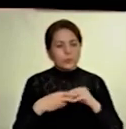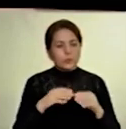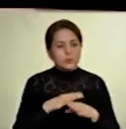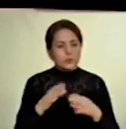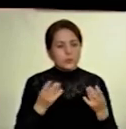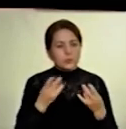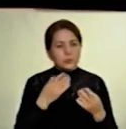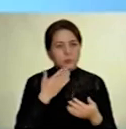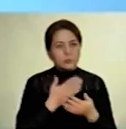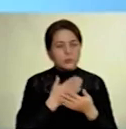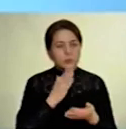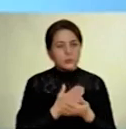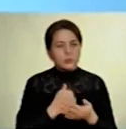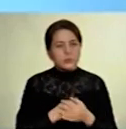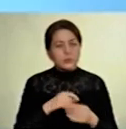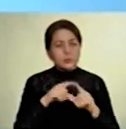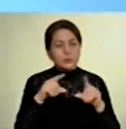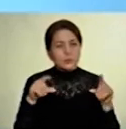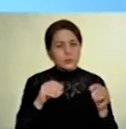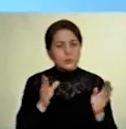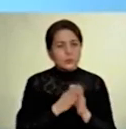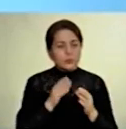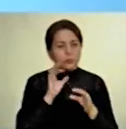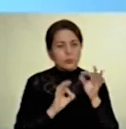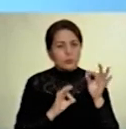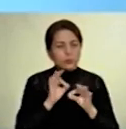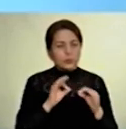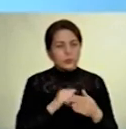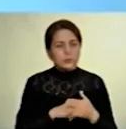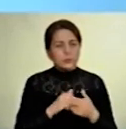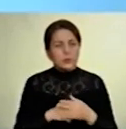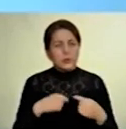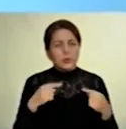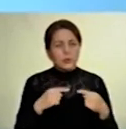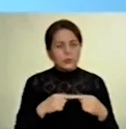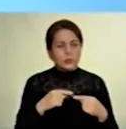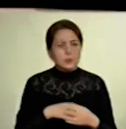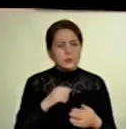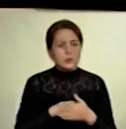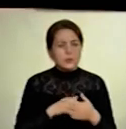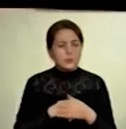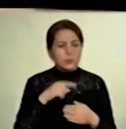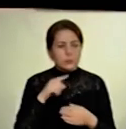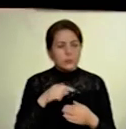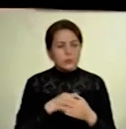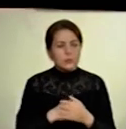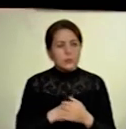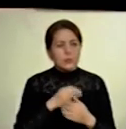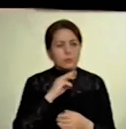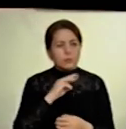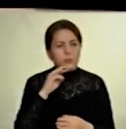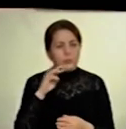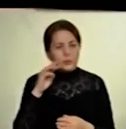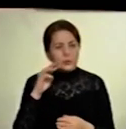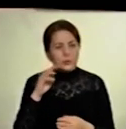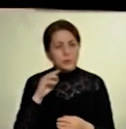qilishimiz so'ralmoqda. Chizg'ich bilan o'lchash natijasida aniqroq. Chunki uni